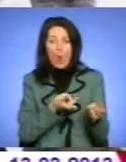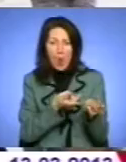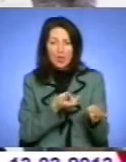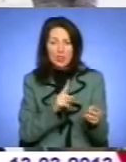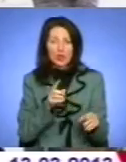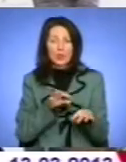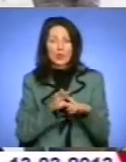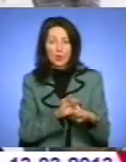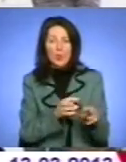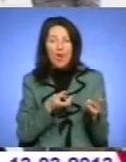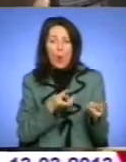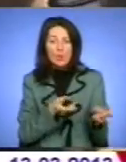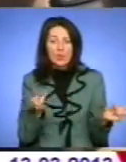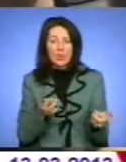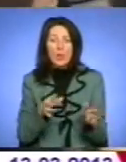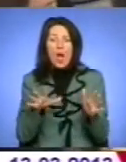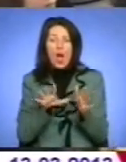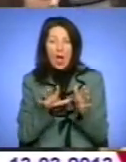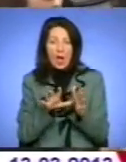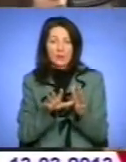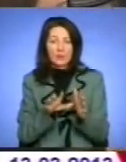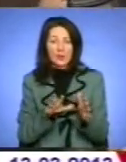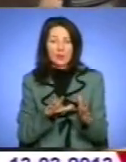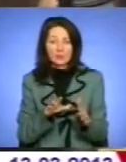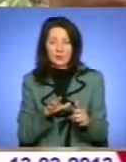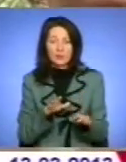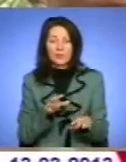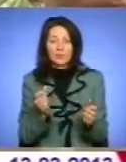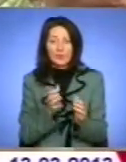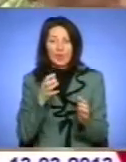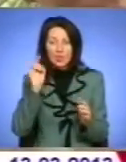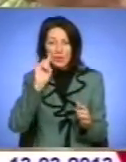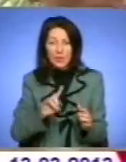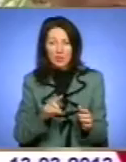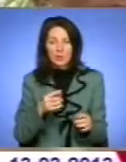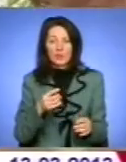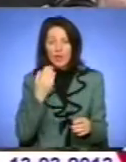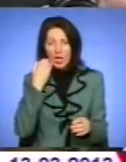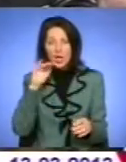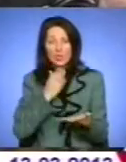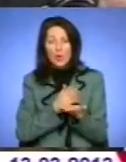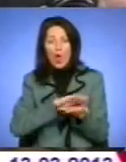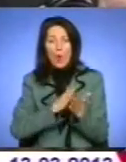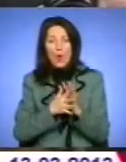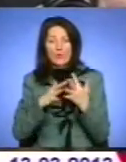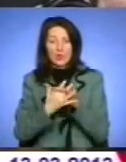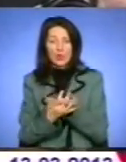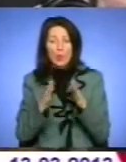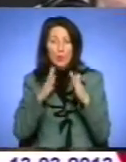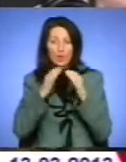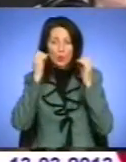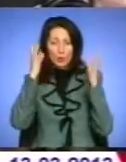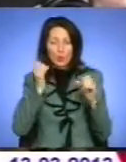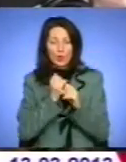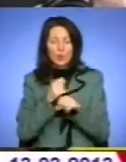опалення, звичайно, треба енергозберігаючі вікна. Значно кращими стали й умови у сільському будинку культури. Ми зробили так, як ніби